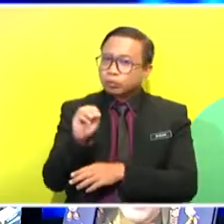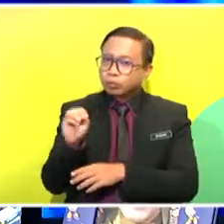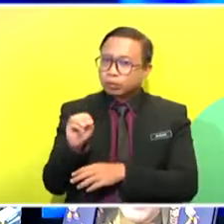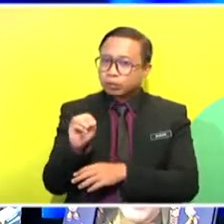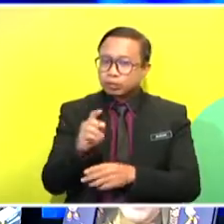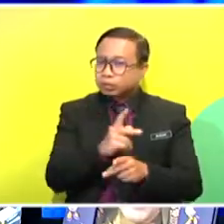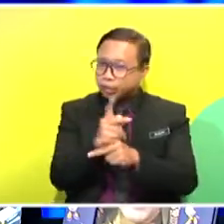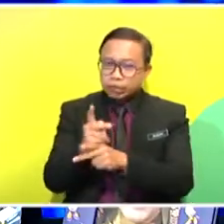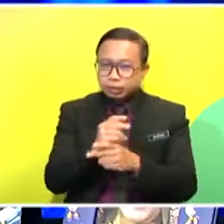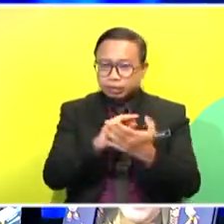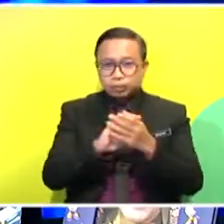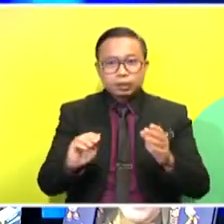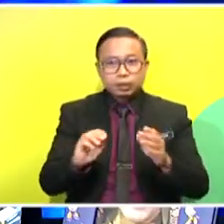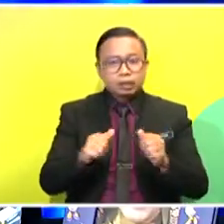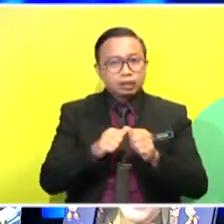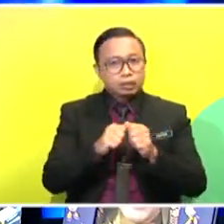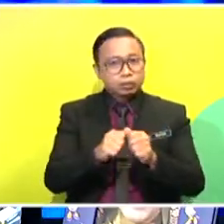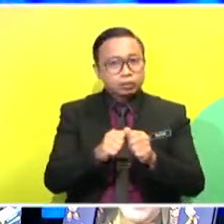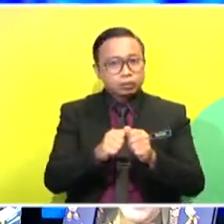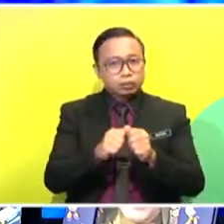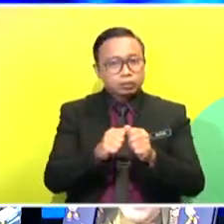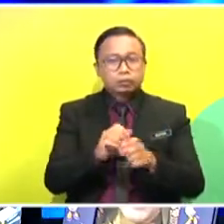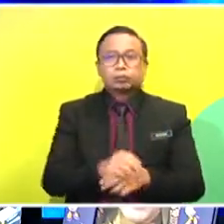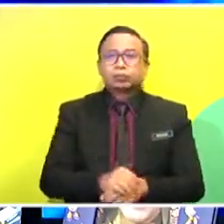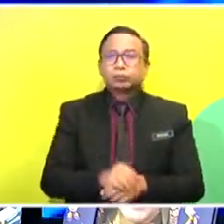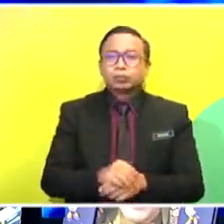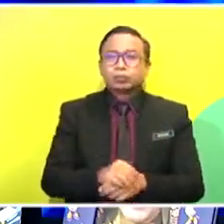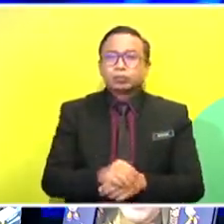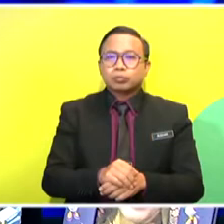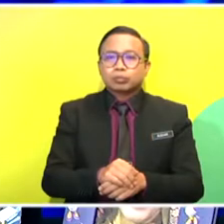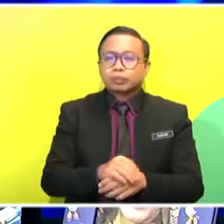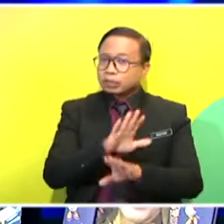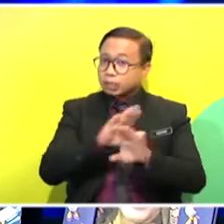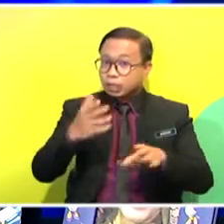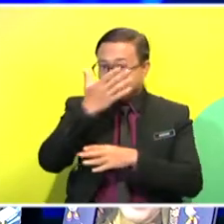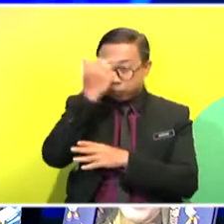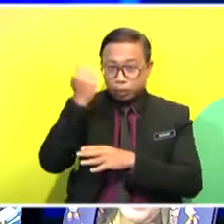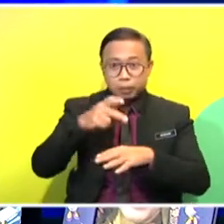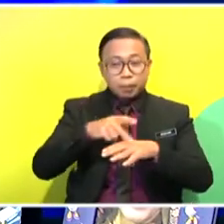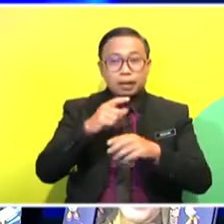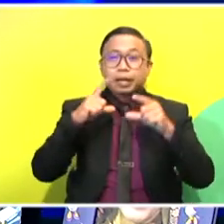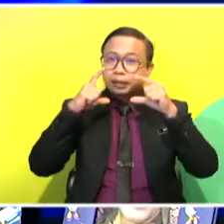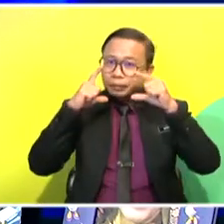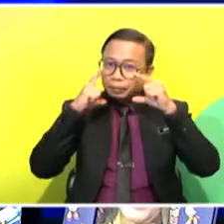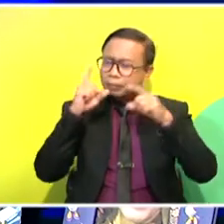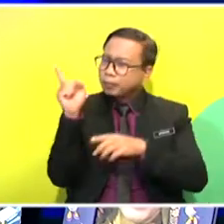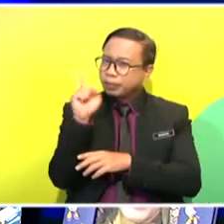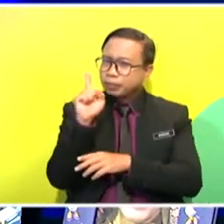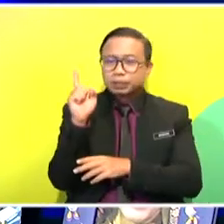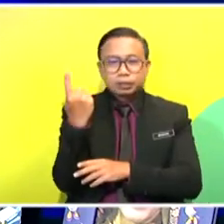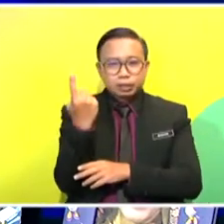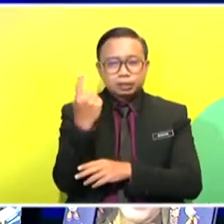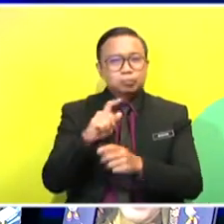keselamatan dan patuhi 3 perkara penting ini. Yang pertama, jangan lupa pakai pelitup muka di mana saja anda